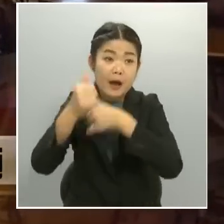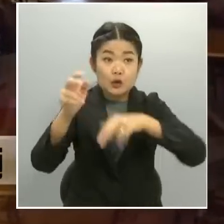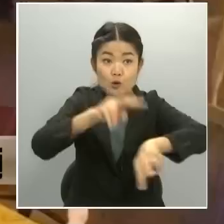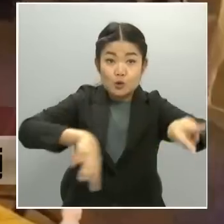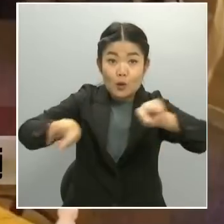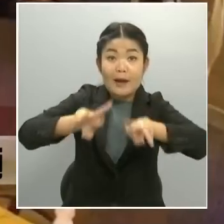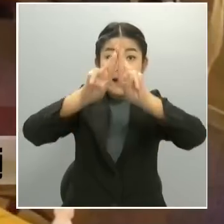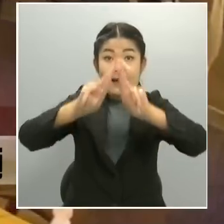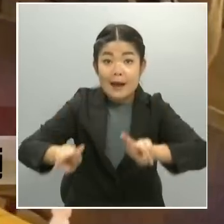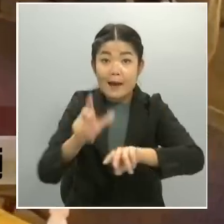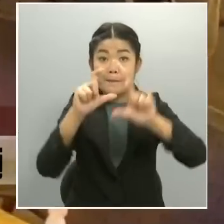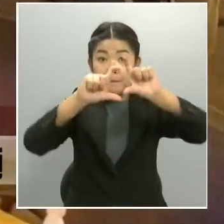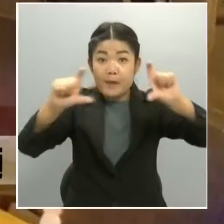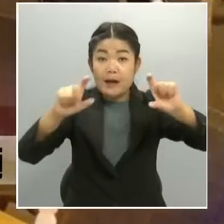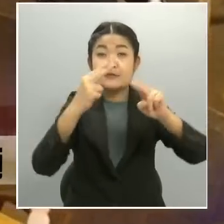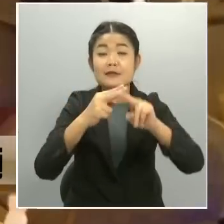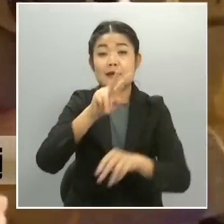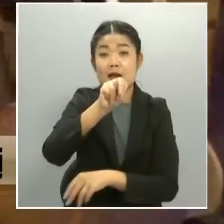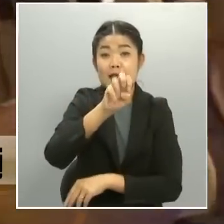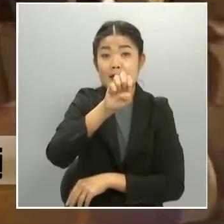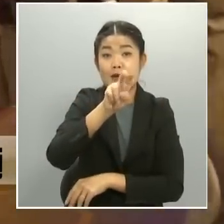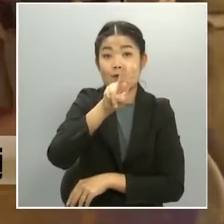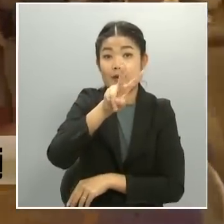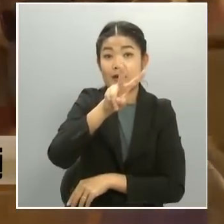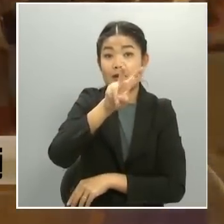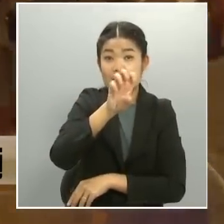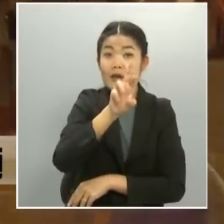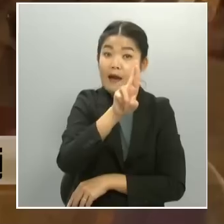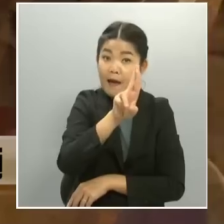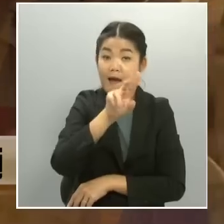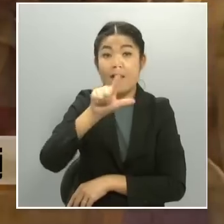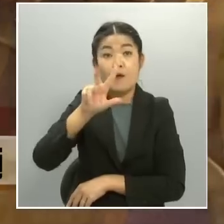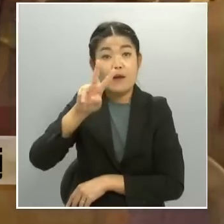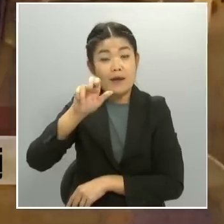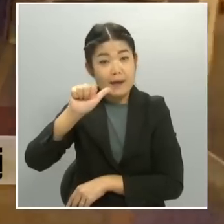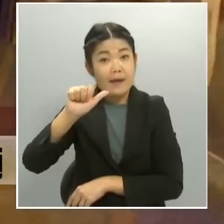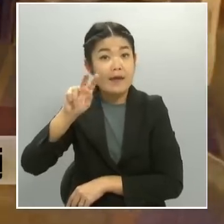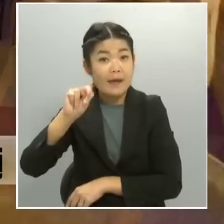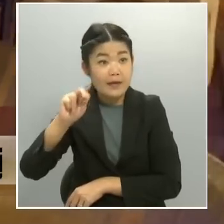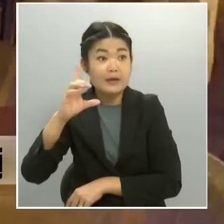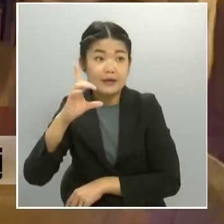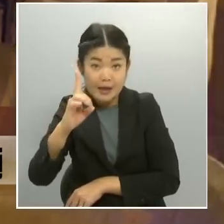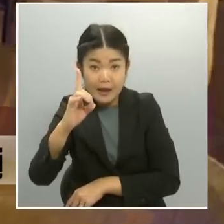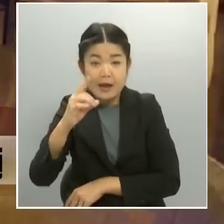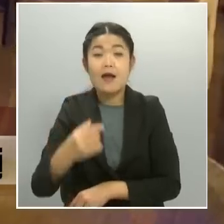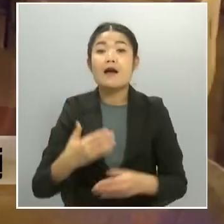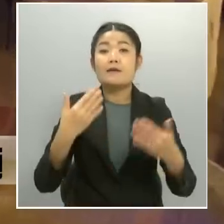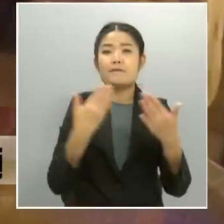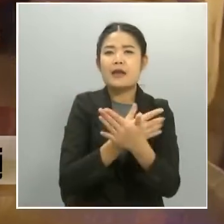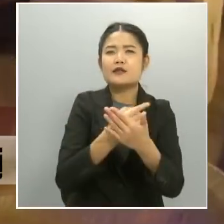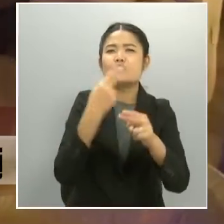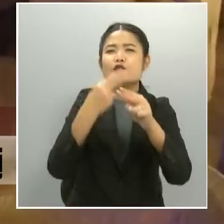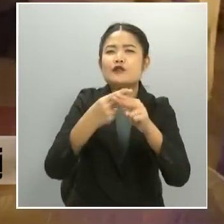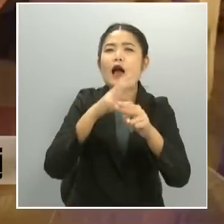Neverland Neverland เปิดบนวันแรกหลังเปลี่ยนชื่อจาก Mountain Bar and Bistro อธิบายอย่างนี้ก่อน